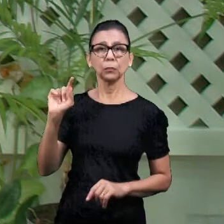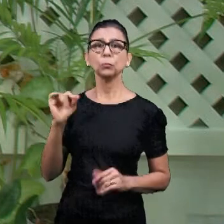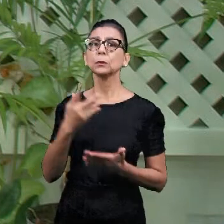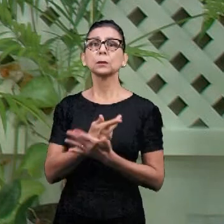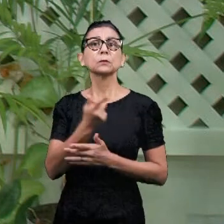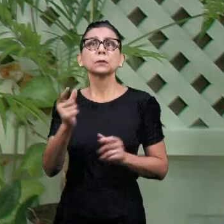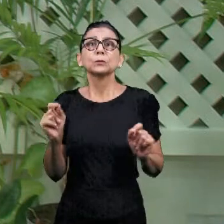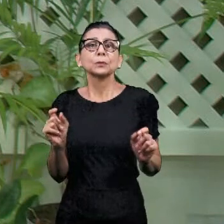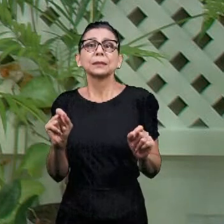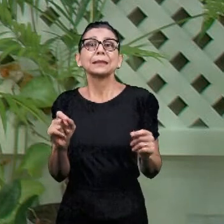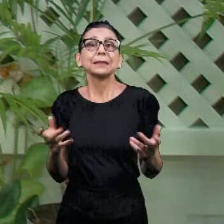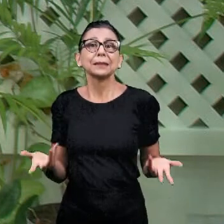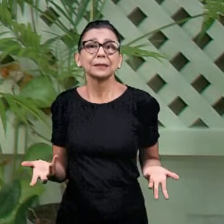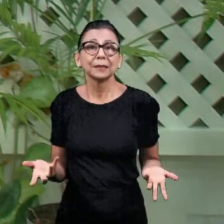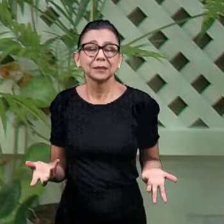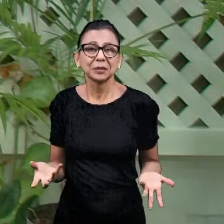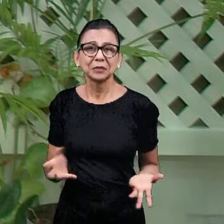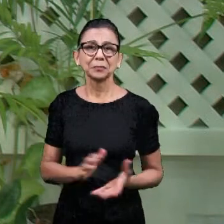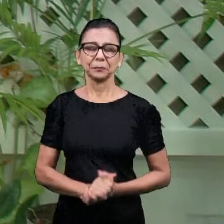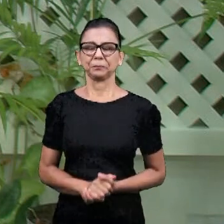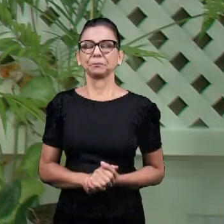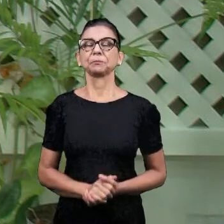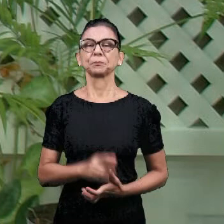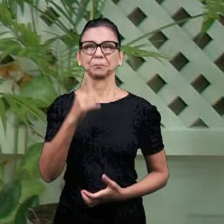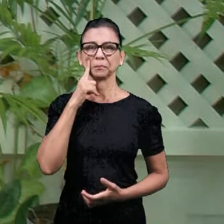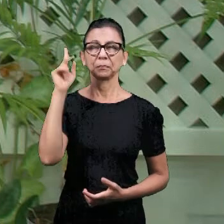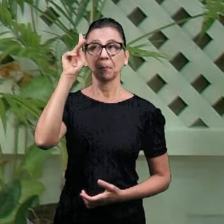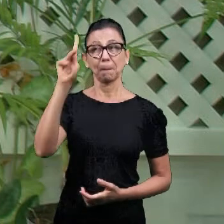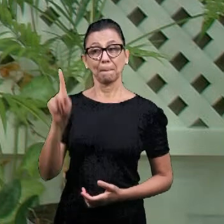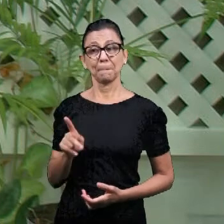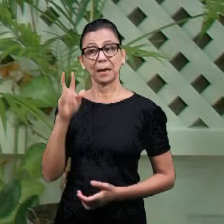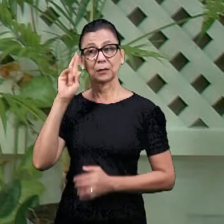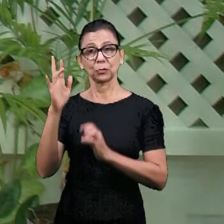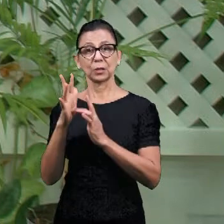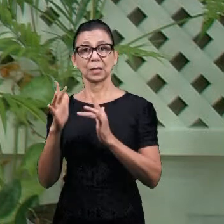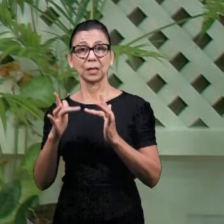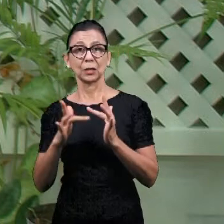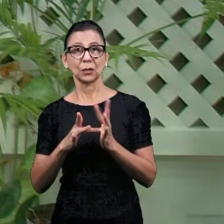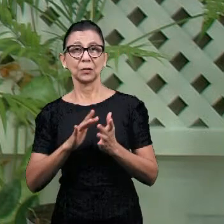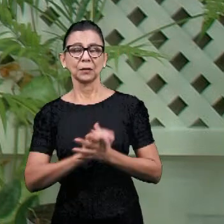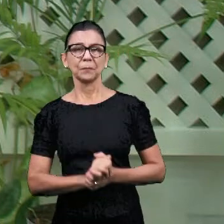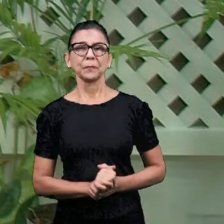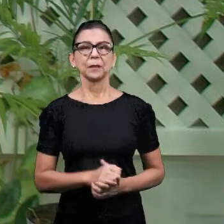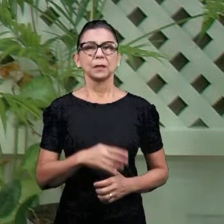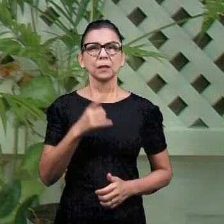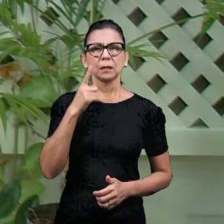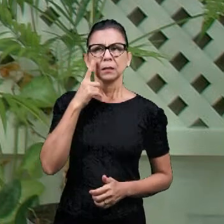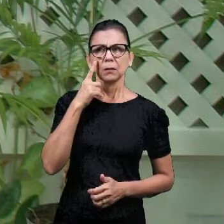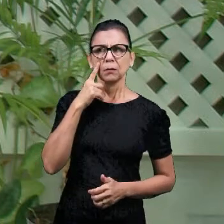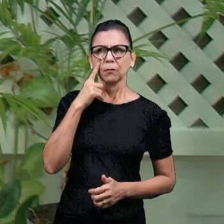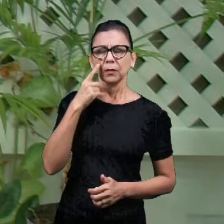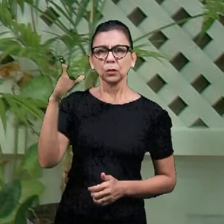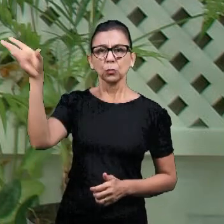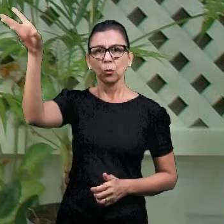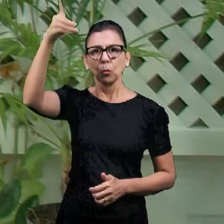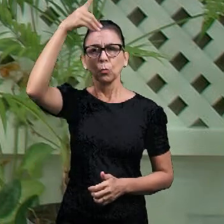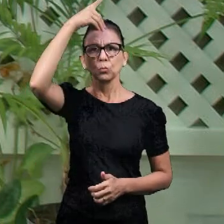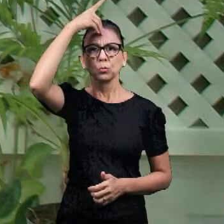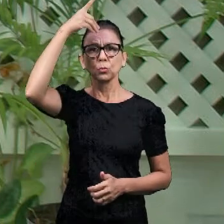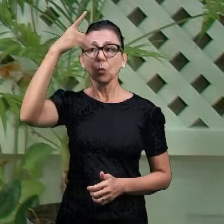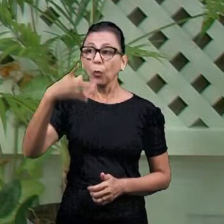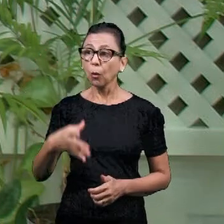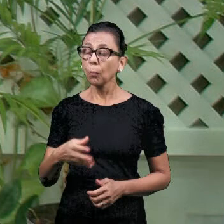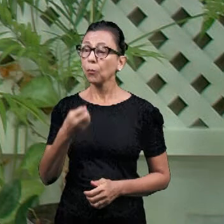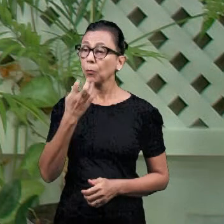voyez bien, la paix du Seigneur. Nous avons reçu de grandes bénédictions à travers les dons spirituels. Ma fille de 4